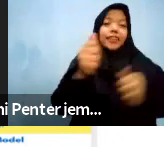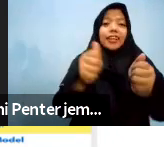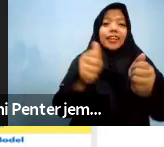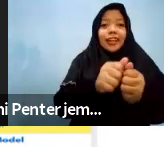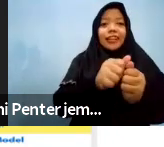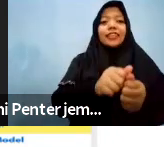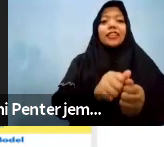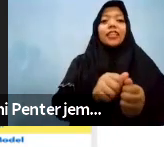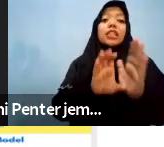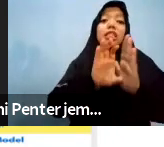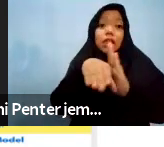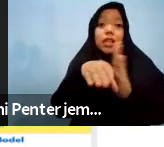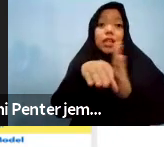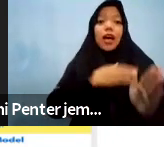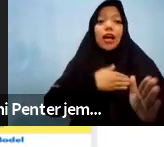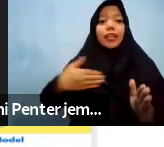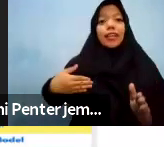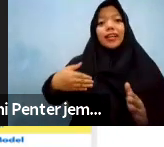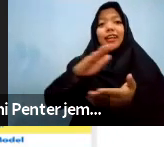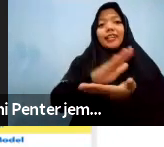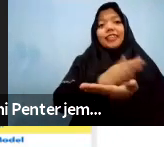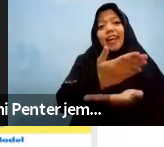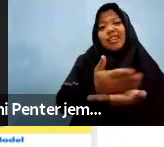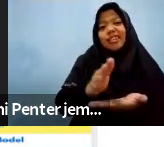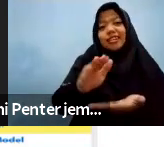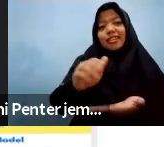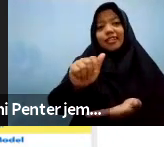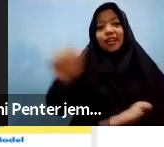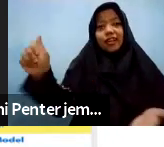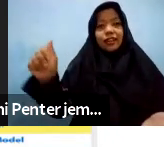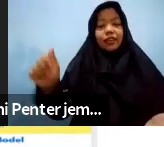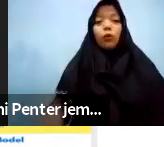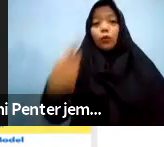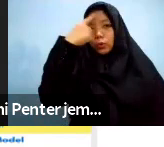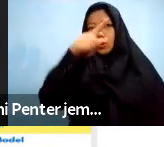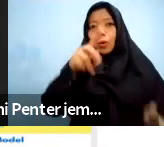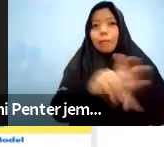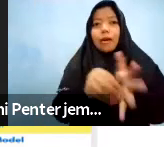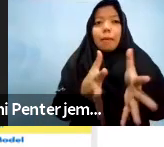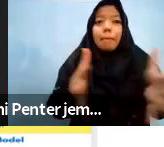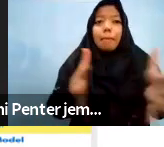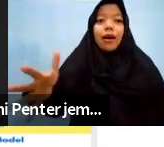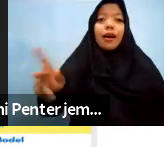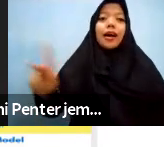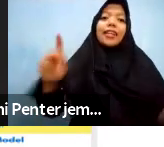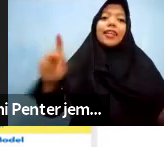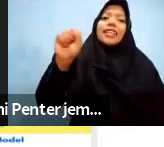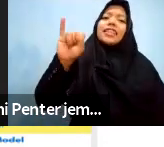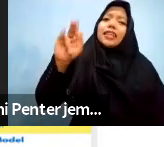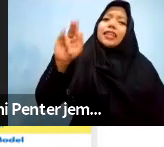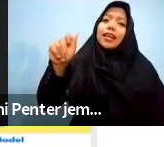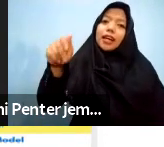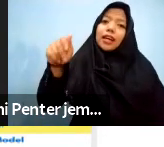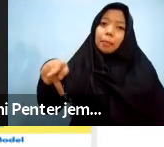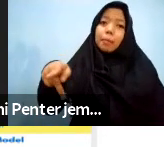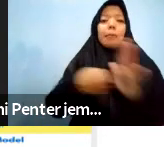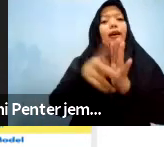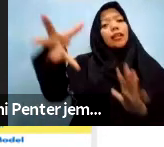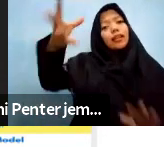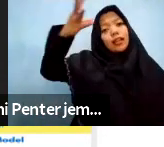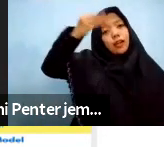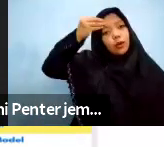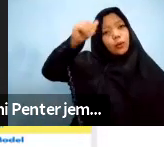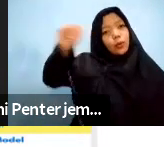ini juga mengembangkan ranah sikap pengetahuan keterampilan lalu nilai-nilai